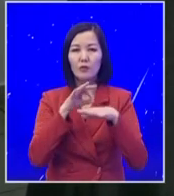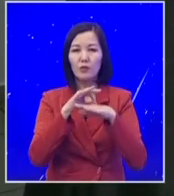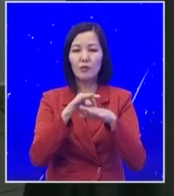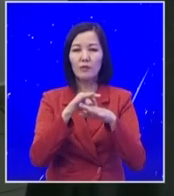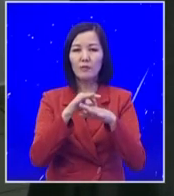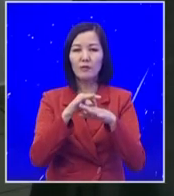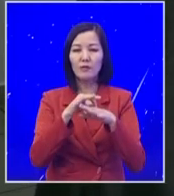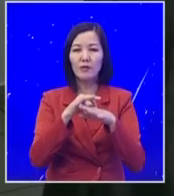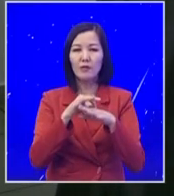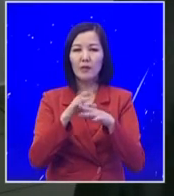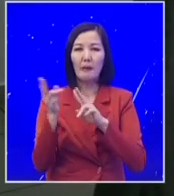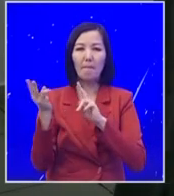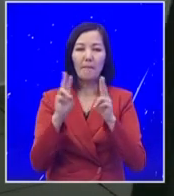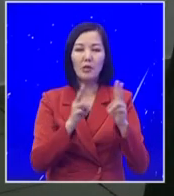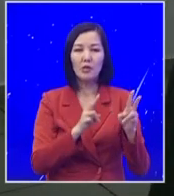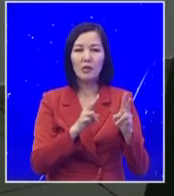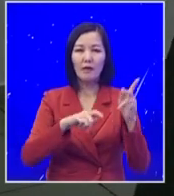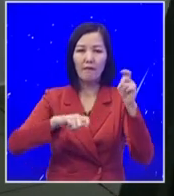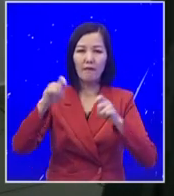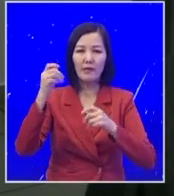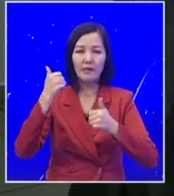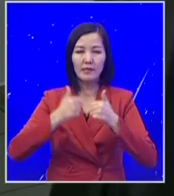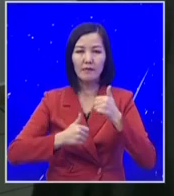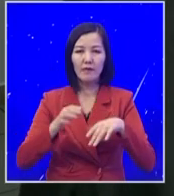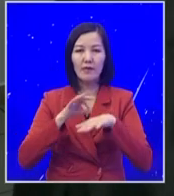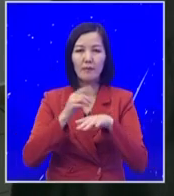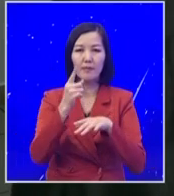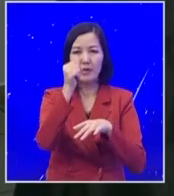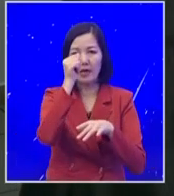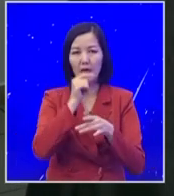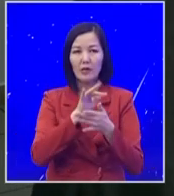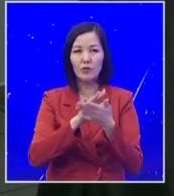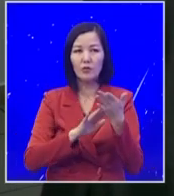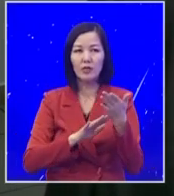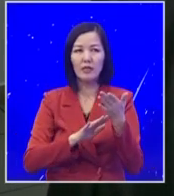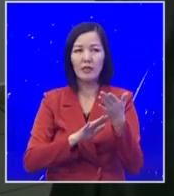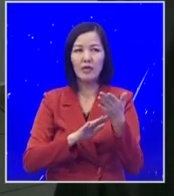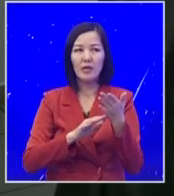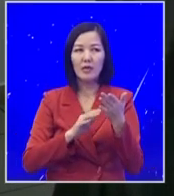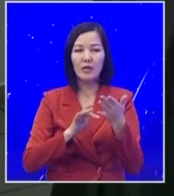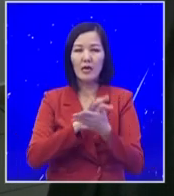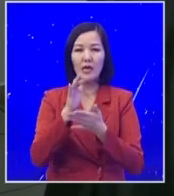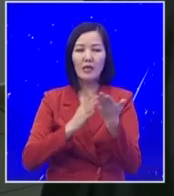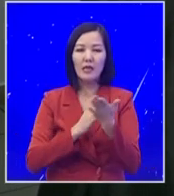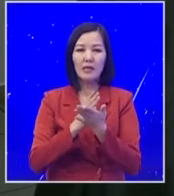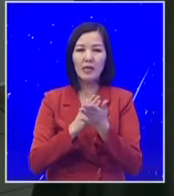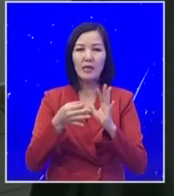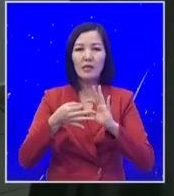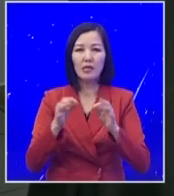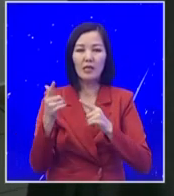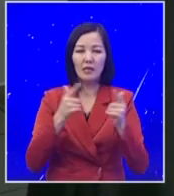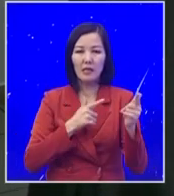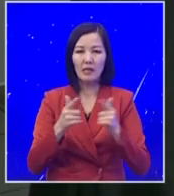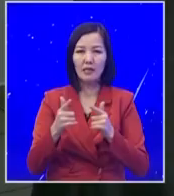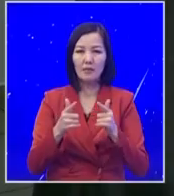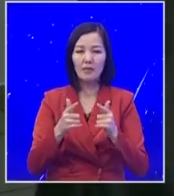бишілер, бұның өзі бір фестиваліміздің өзі бір айға созылады. Сондықтан қала ардагерлері жақсы бәріне де тыңғылықты дайындалып өз